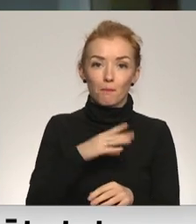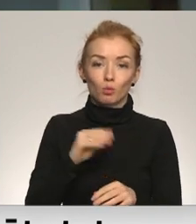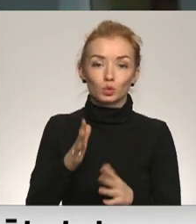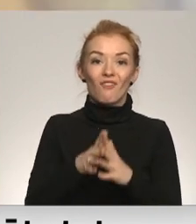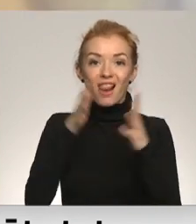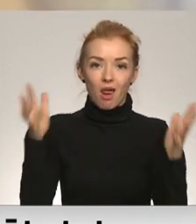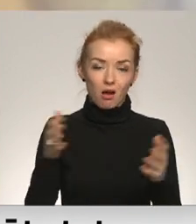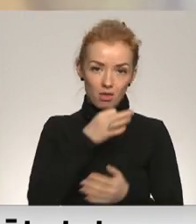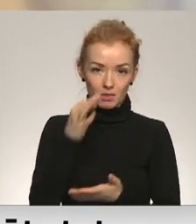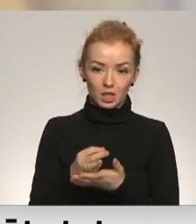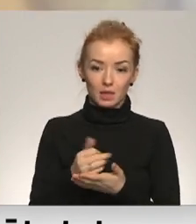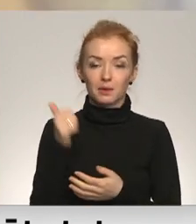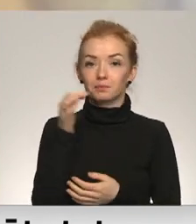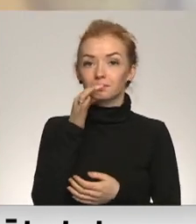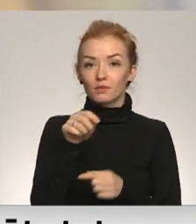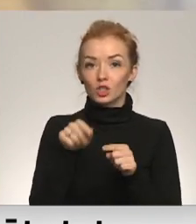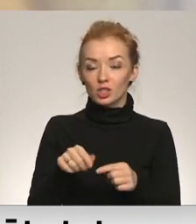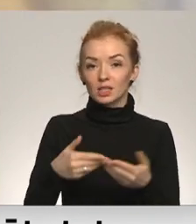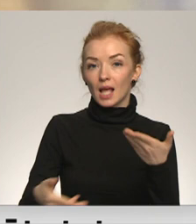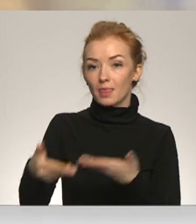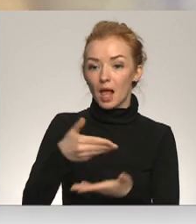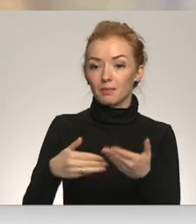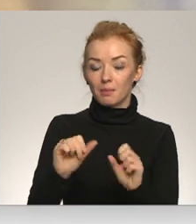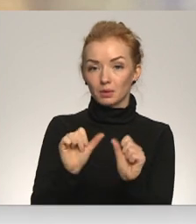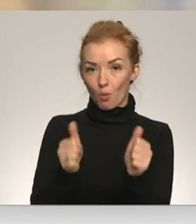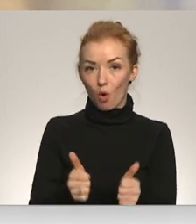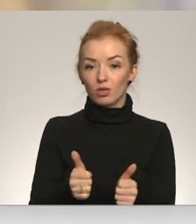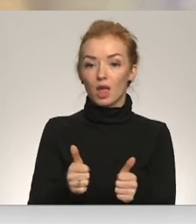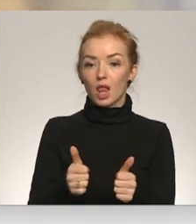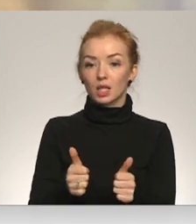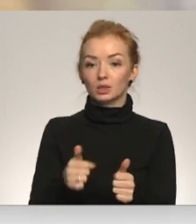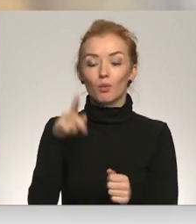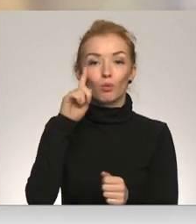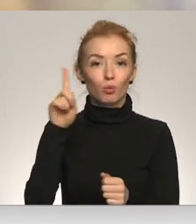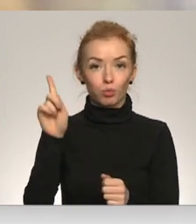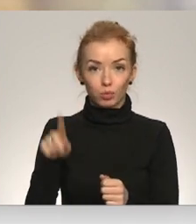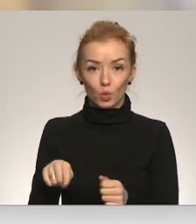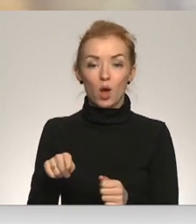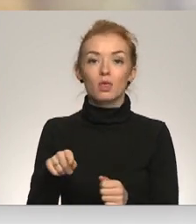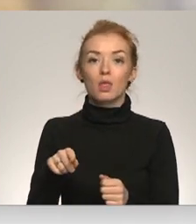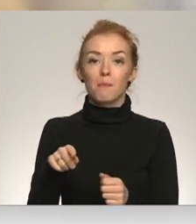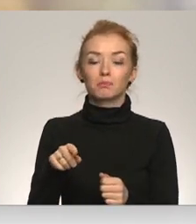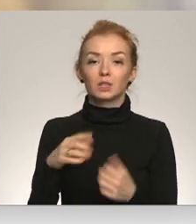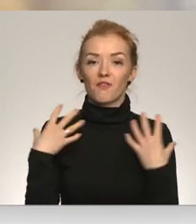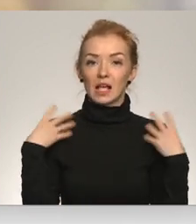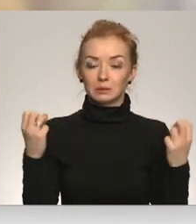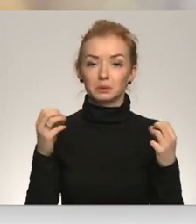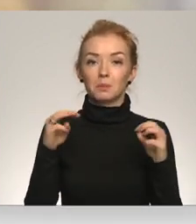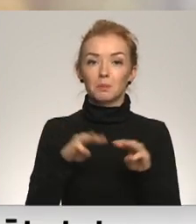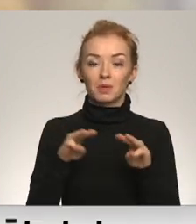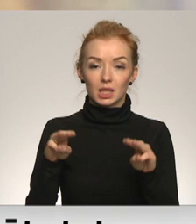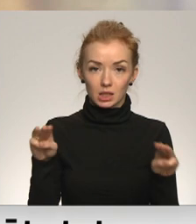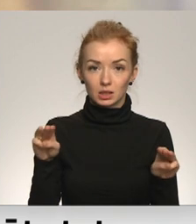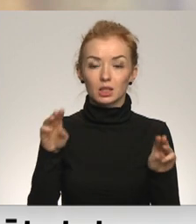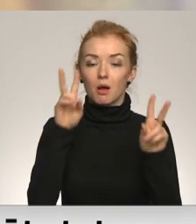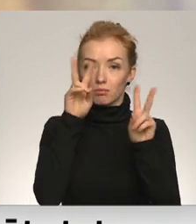lielāko atbildību. Šis sadarbības modelis, viņš, protams, tiks veselības ministrijā izvērtēts. Mēs nesakam,